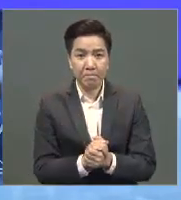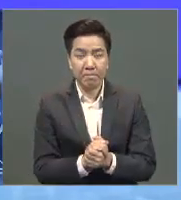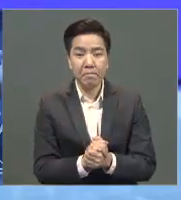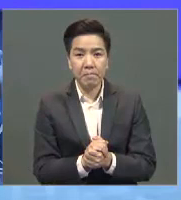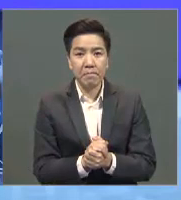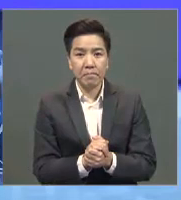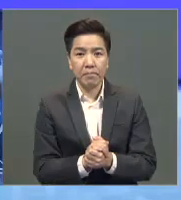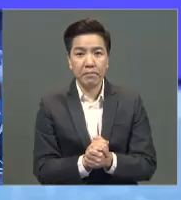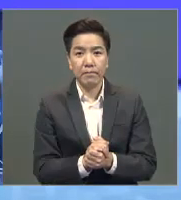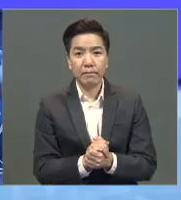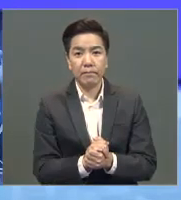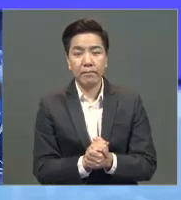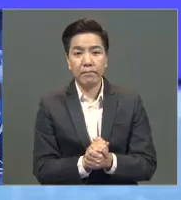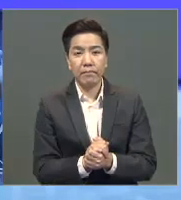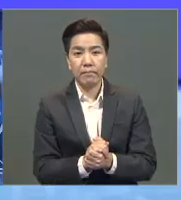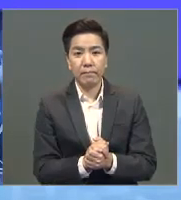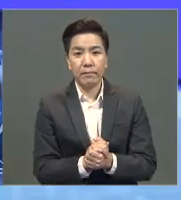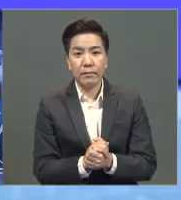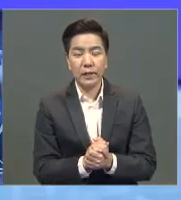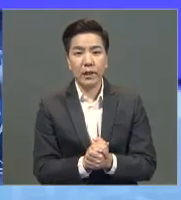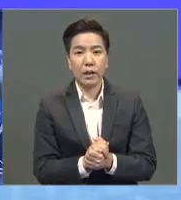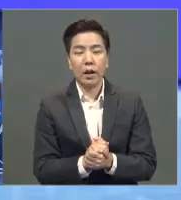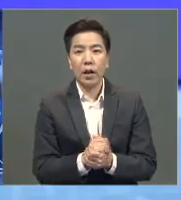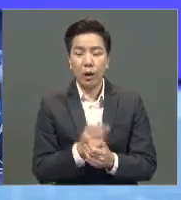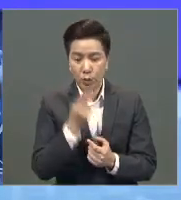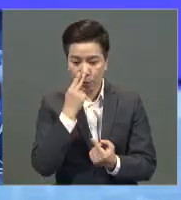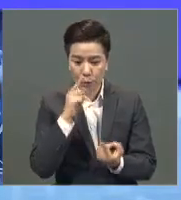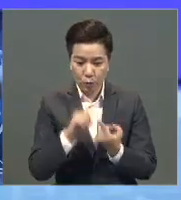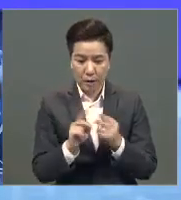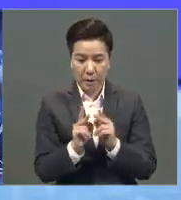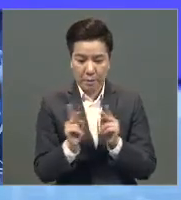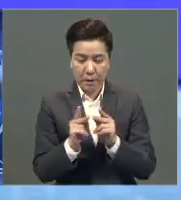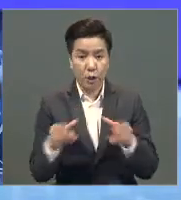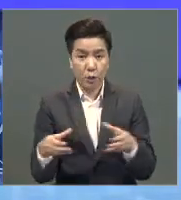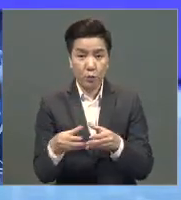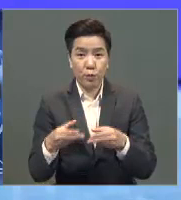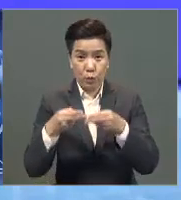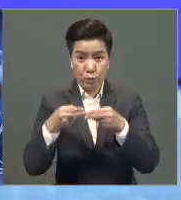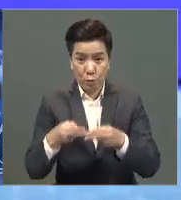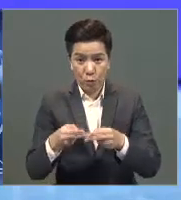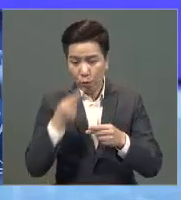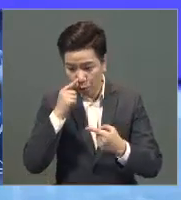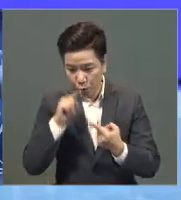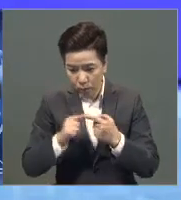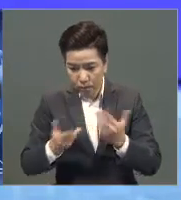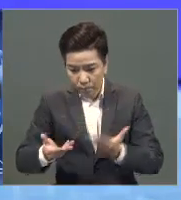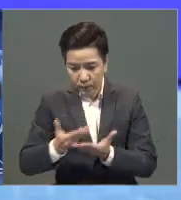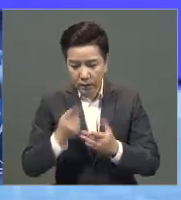จะได้มีการพิจารณาในกรอบของคณะกรรมการเฉพาะกิจเตรียมพิจารณ